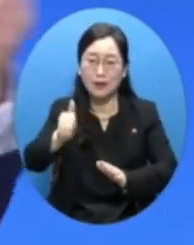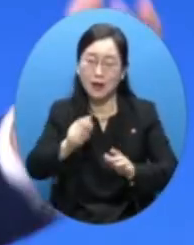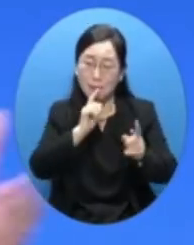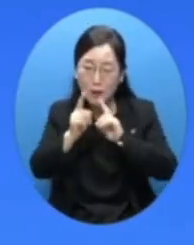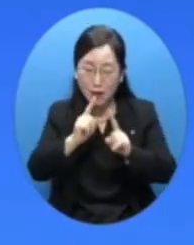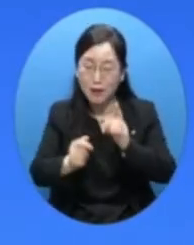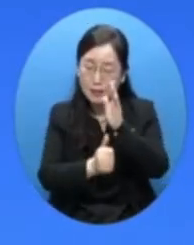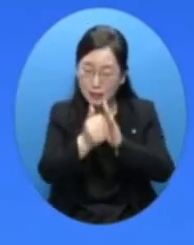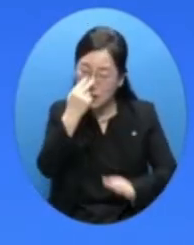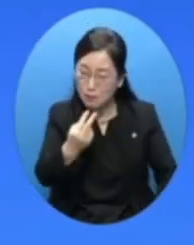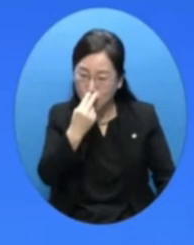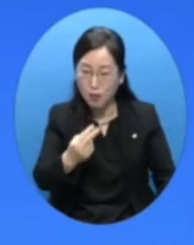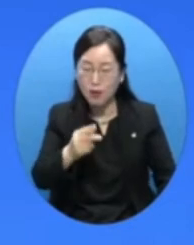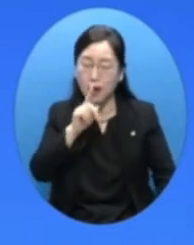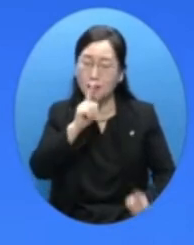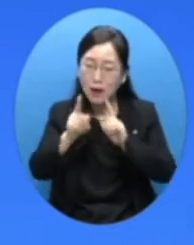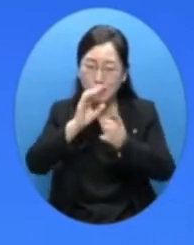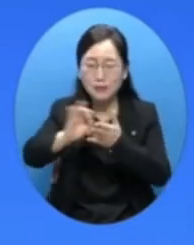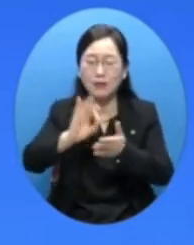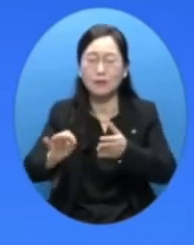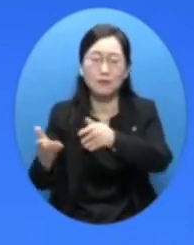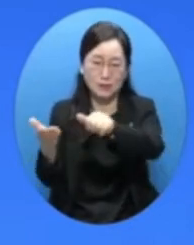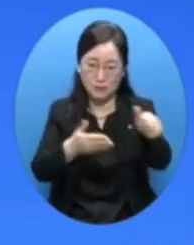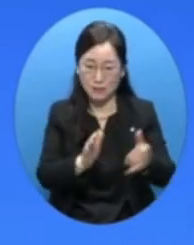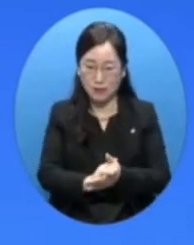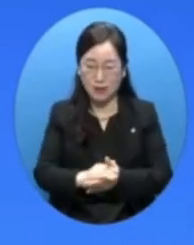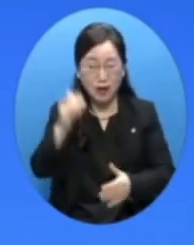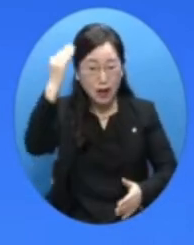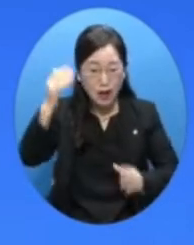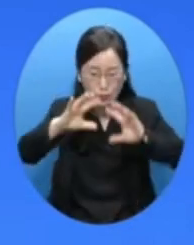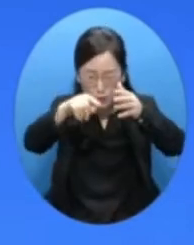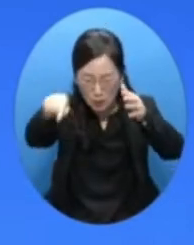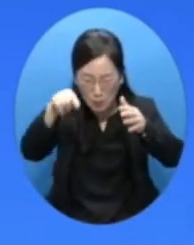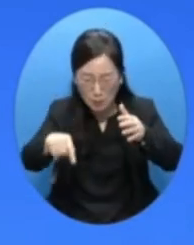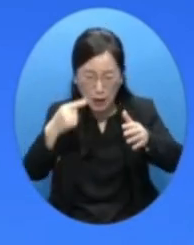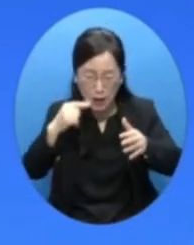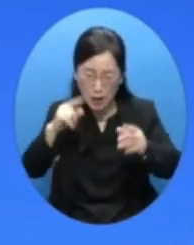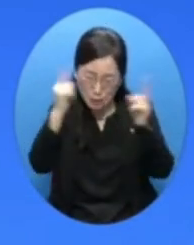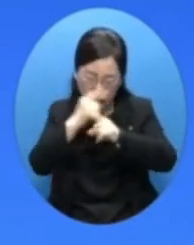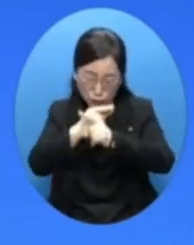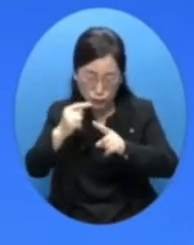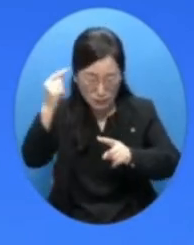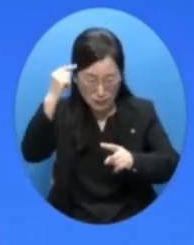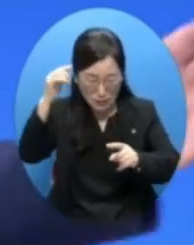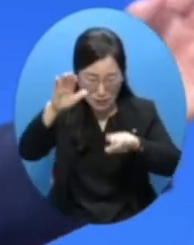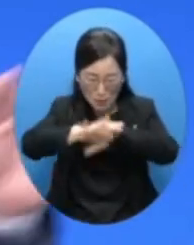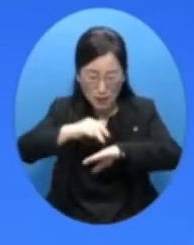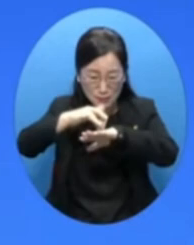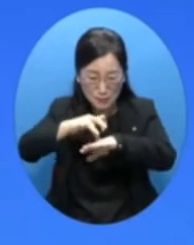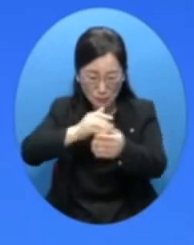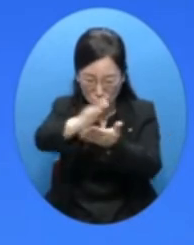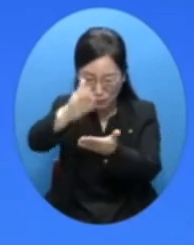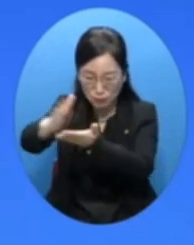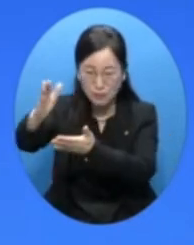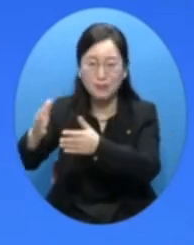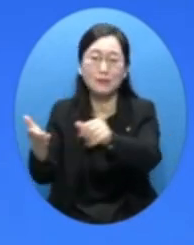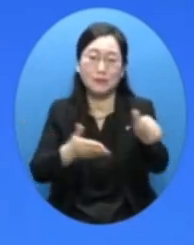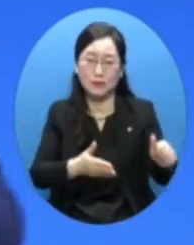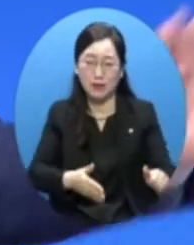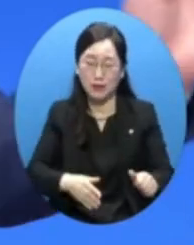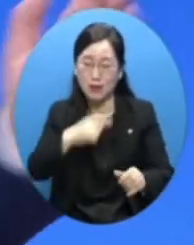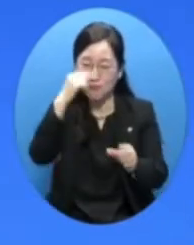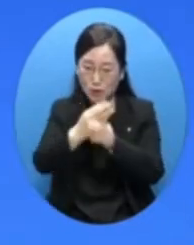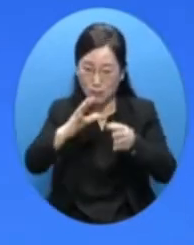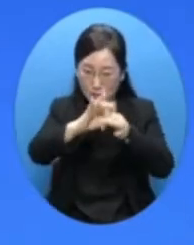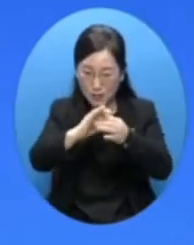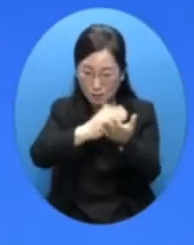생명으로 바꿔야 되는 것입니다. 이 대한민국을 휩쓸고 모든 부정적인 세력을 몰아내야 되는 것입니다. 흑암의 권세를 몰아내야 되는 것입니다. 주사파의 세력을 몰아내야